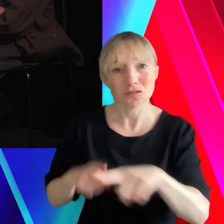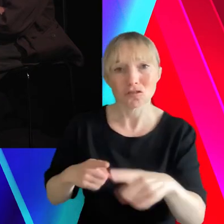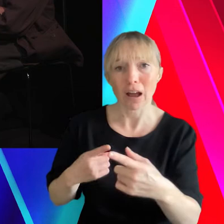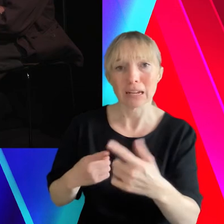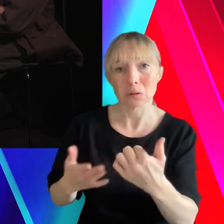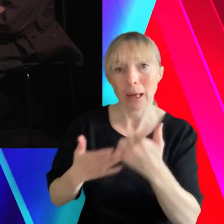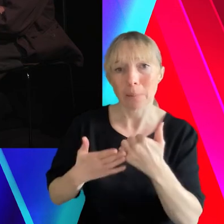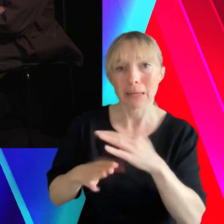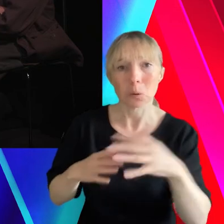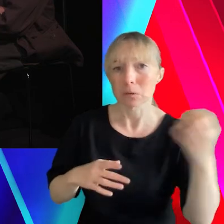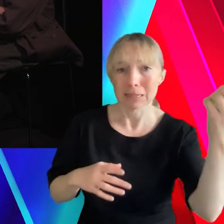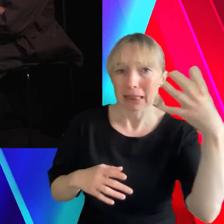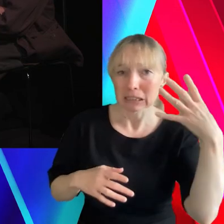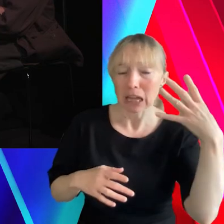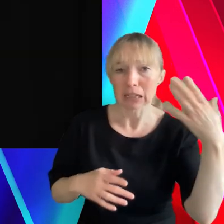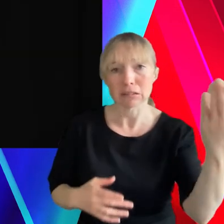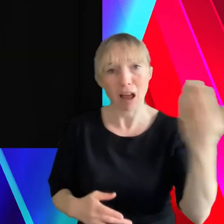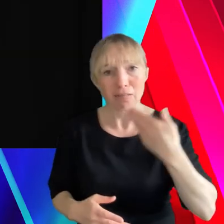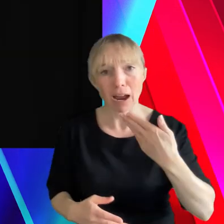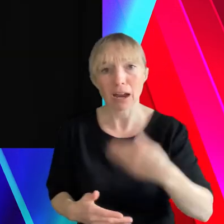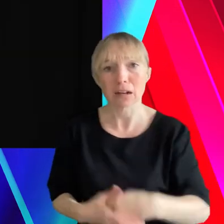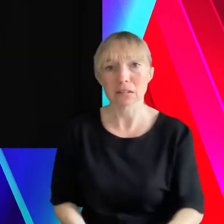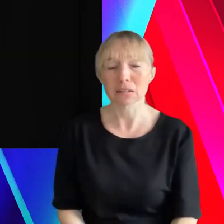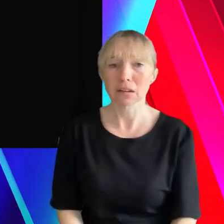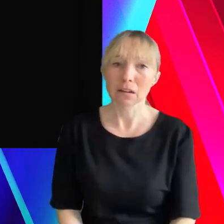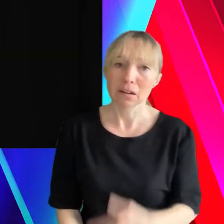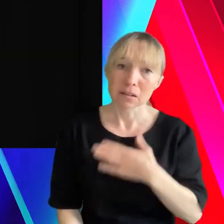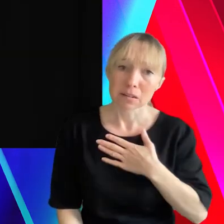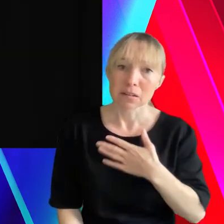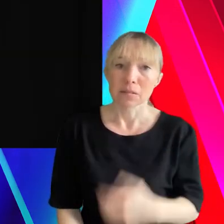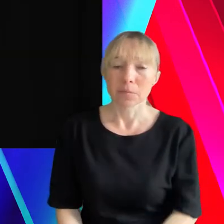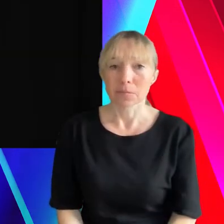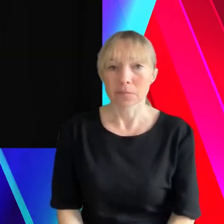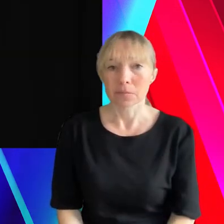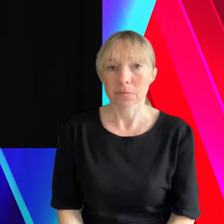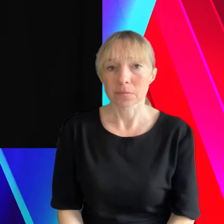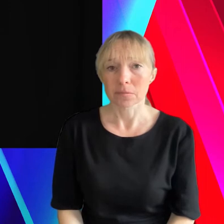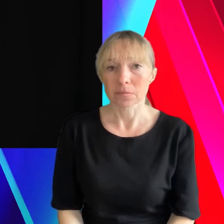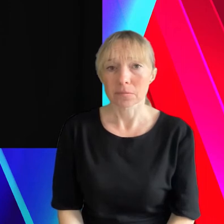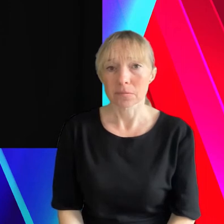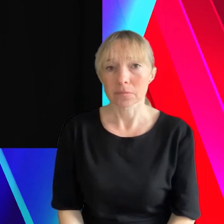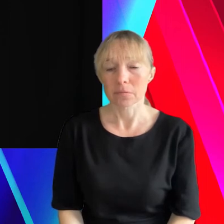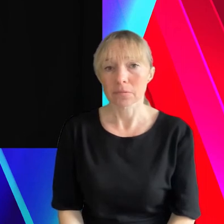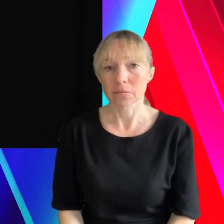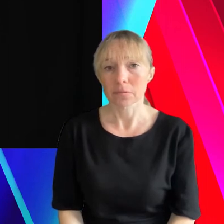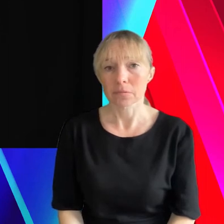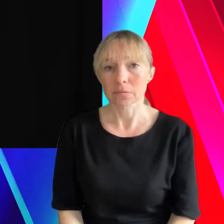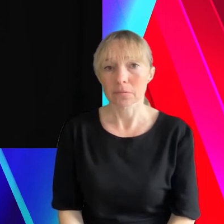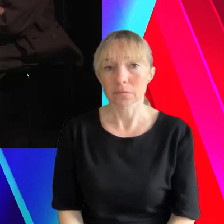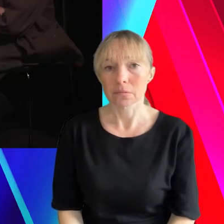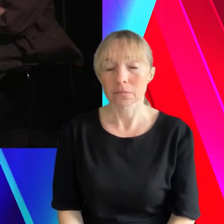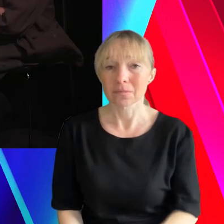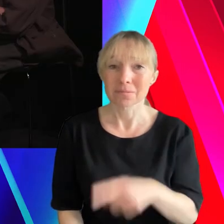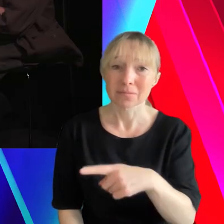not to be bothered by the sun. اون به من گفت که دلش تنگه و میخواد سفر بره. نکنه منظورش مردن و سفر به یه جهان